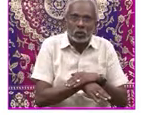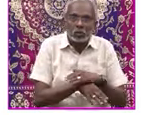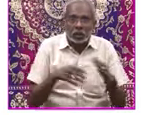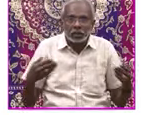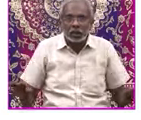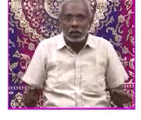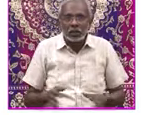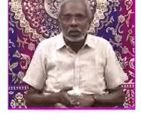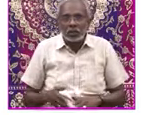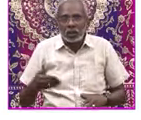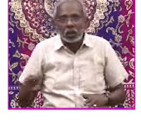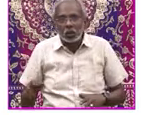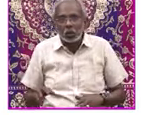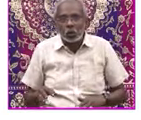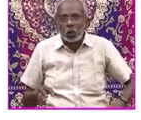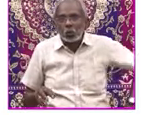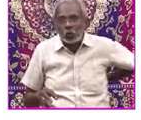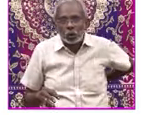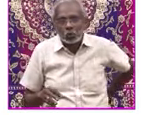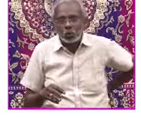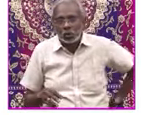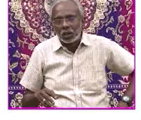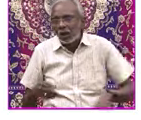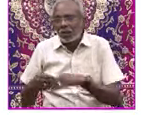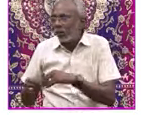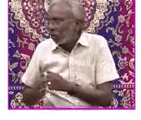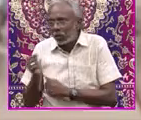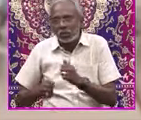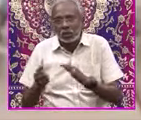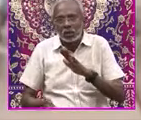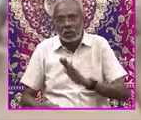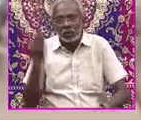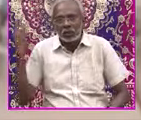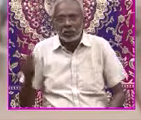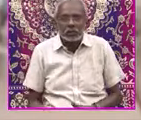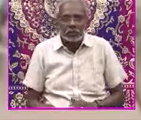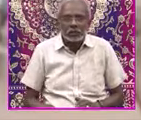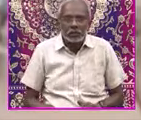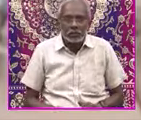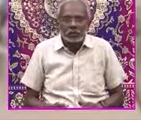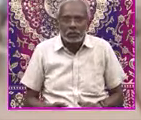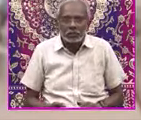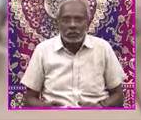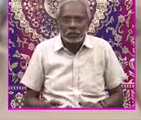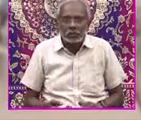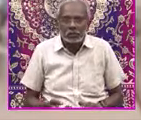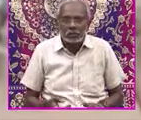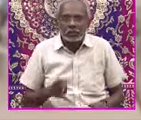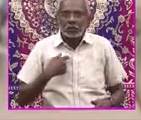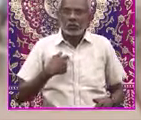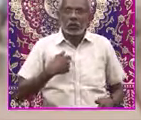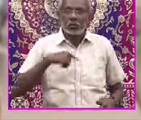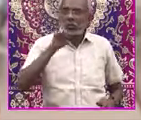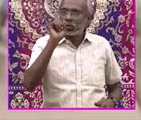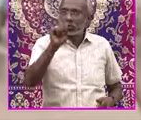மறைந்தனர். ஏனையோர் புறமுதுகு ஓடி பிழைத்தனர். என போர்ல வந்து மார்புக்கு நேராக தான் அம்பு